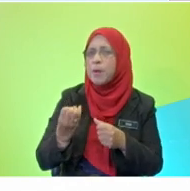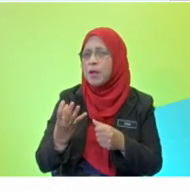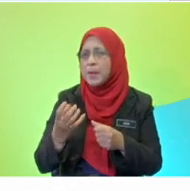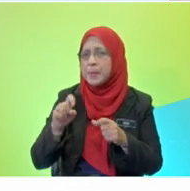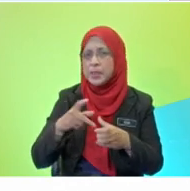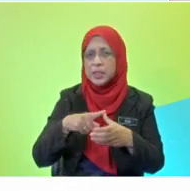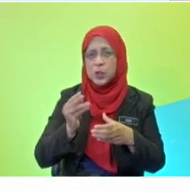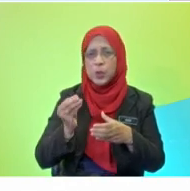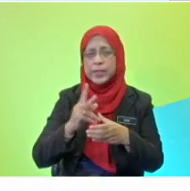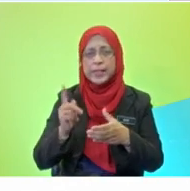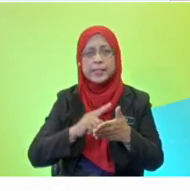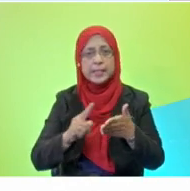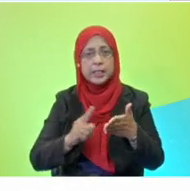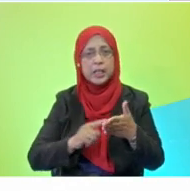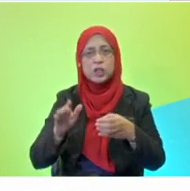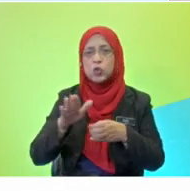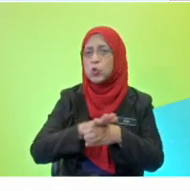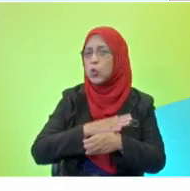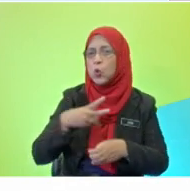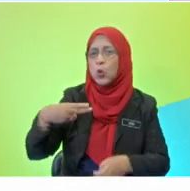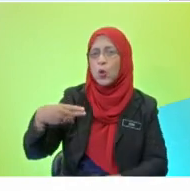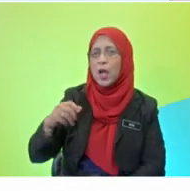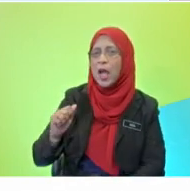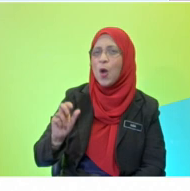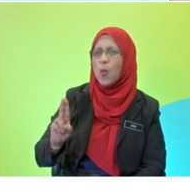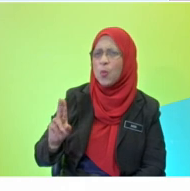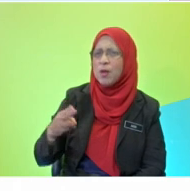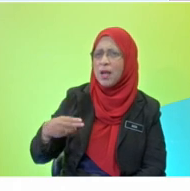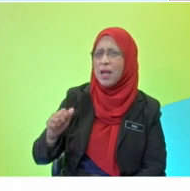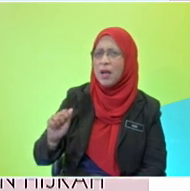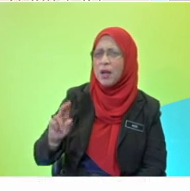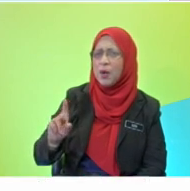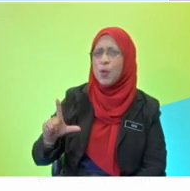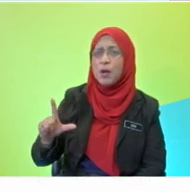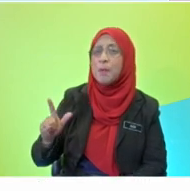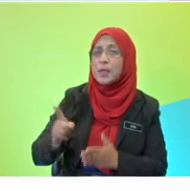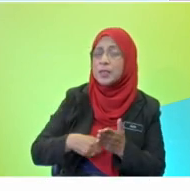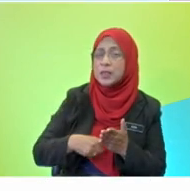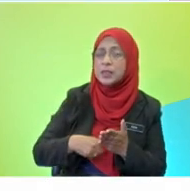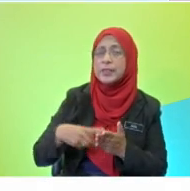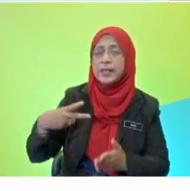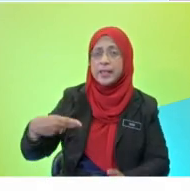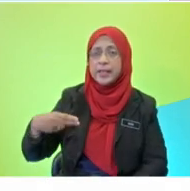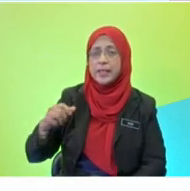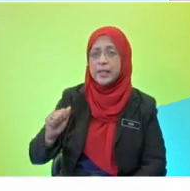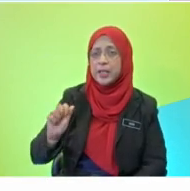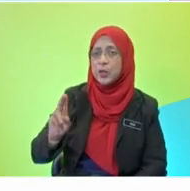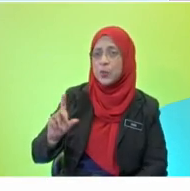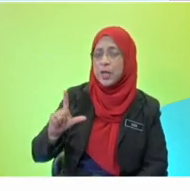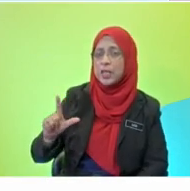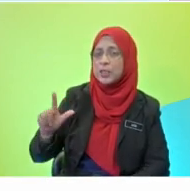yang kena keluarkan zakat dan cukup haul pula Apa pula maksud haul haul Iyalah